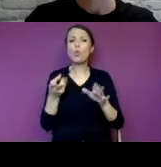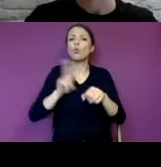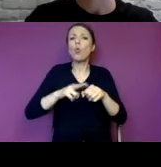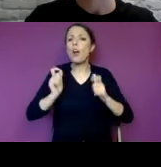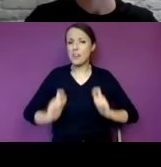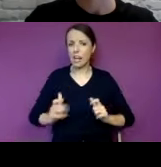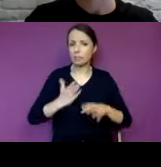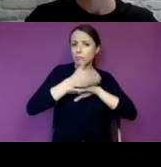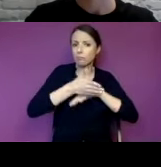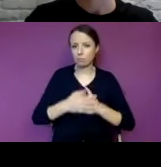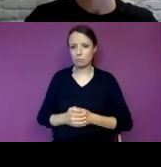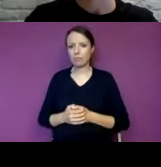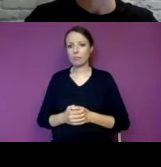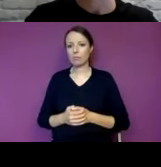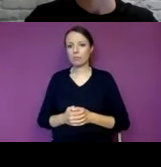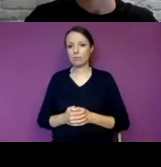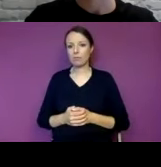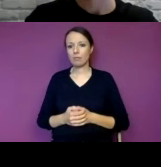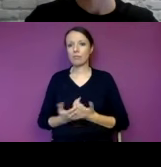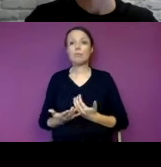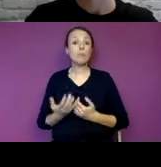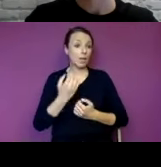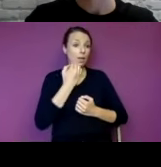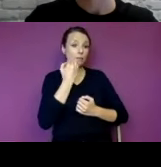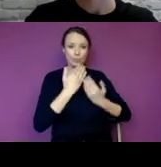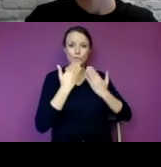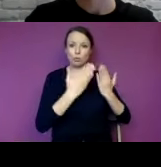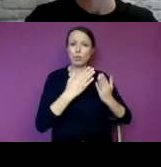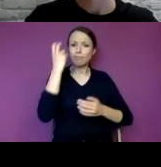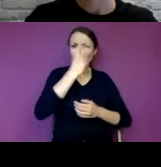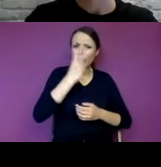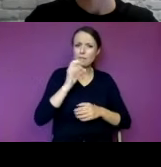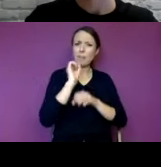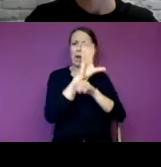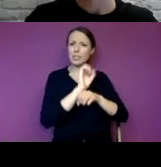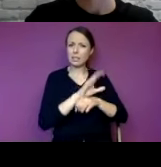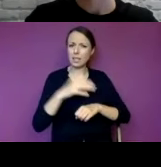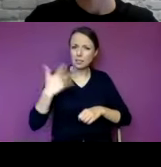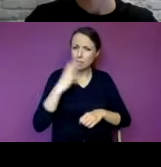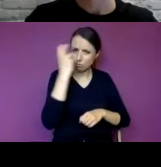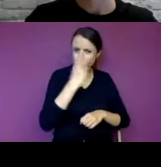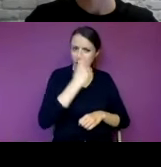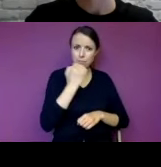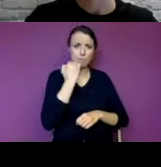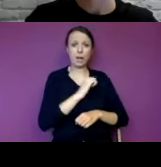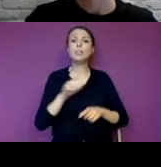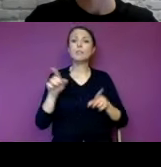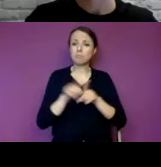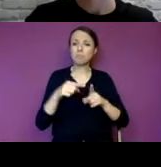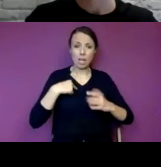Dziękuję bardzo za głos. To była bardzo ciekawa prezentacja i też postaram się